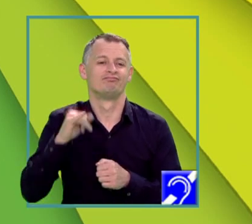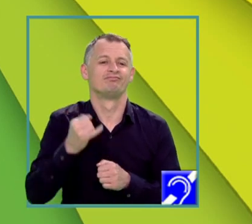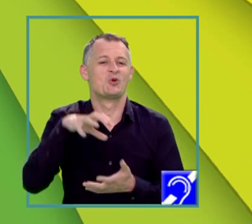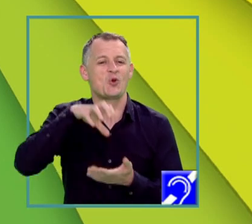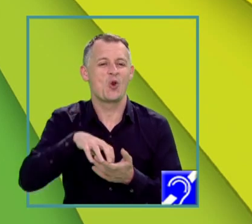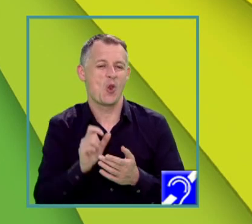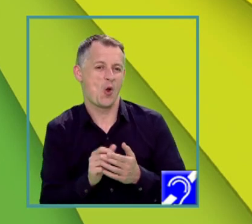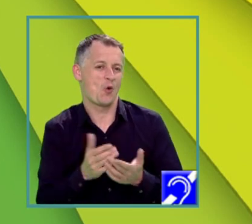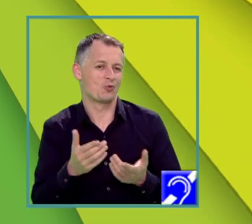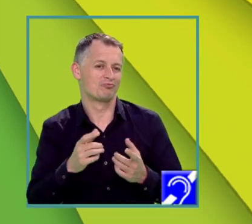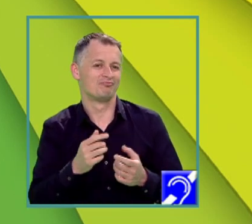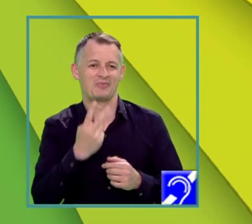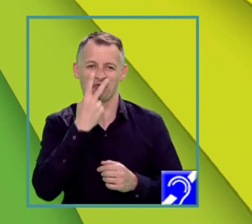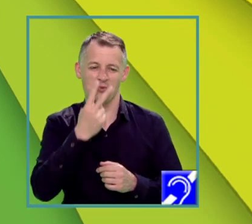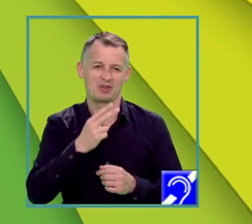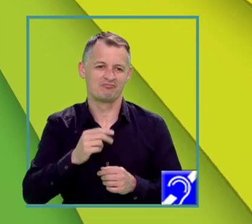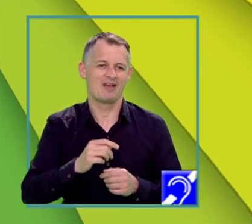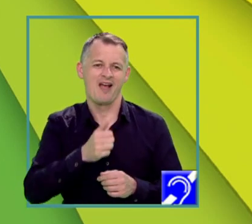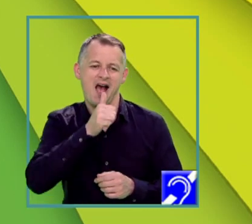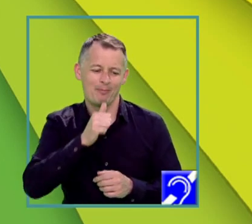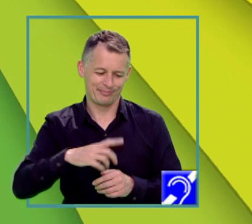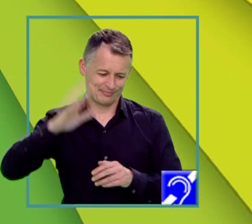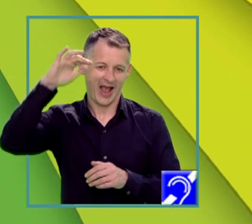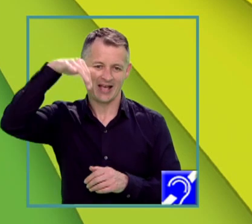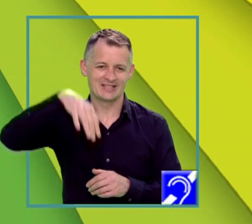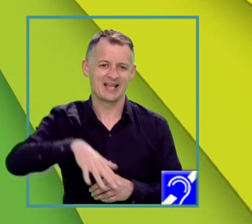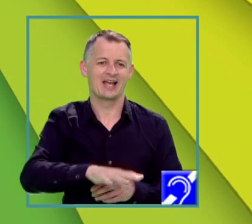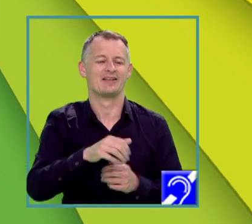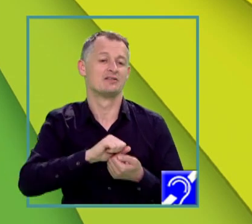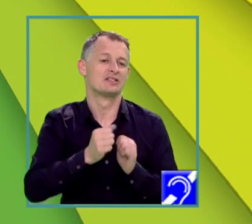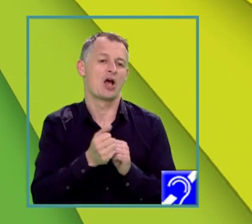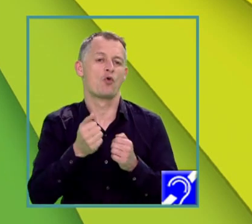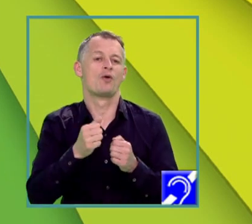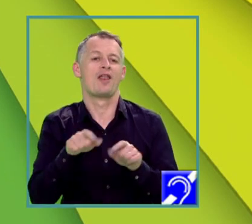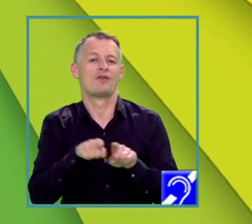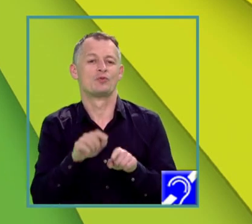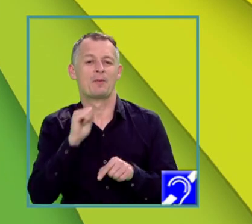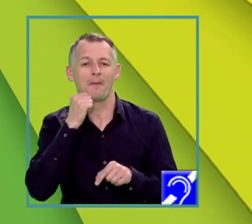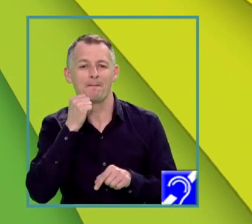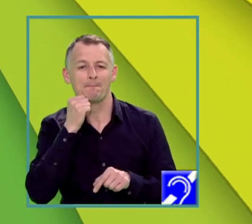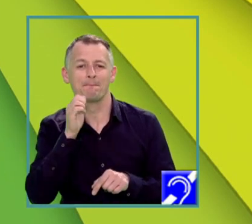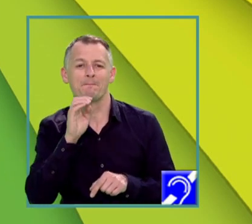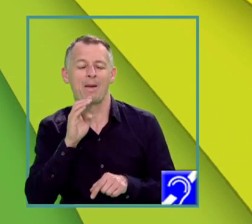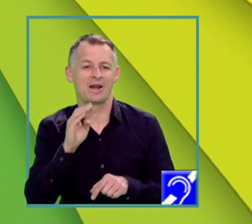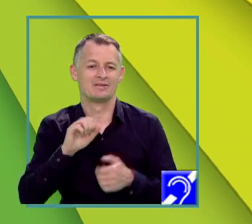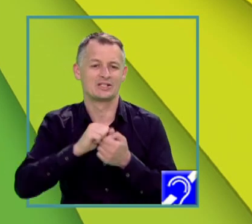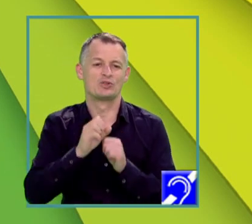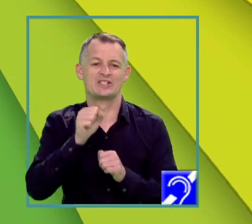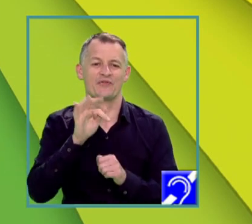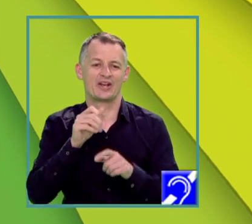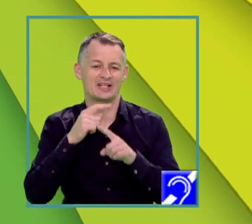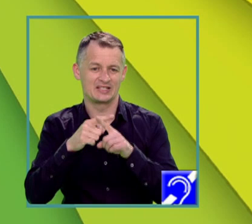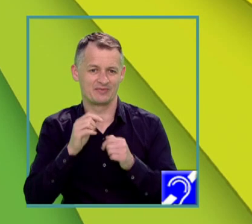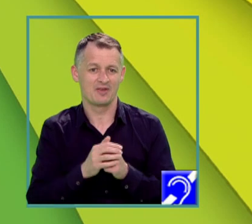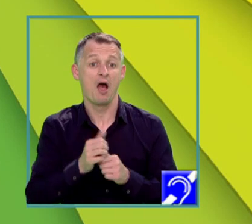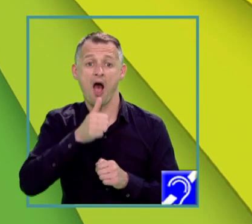glaciare cascadă forme de zahăr ale rocilor de tipul boabelor sau Sfinților sunt de mare atracție apele minerale din subsol